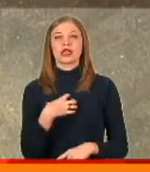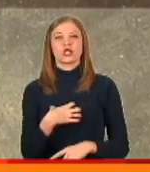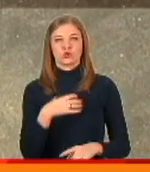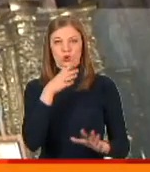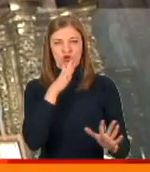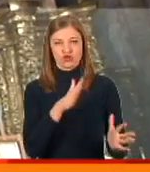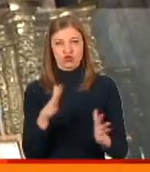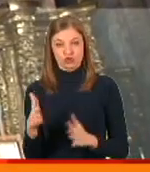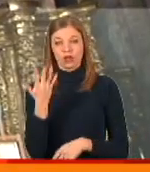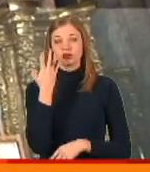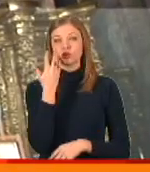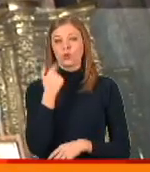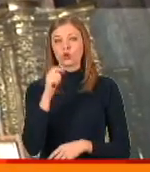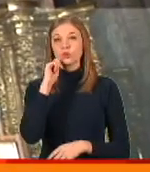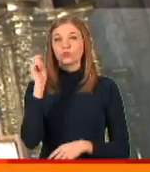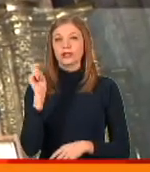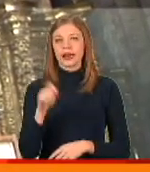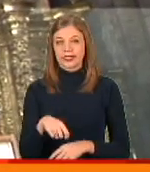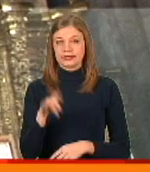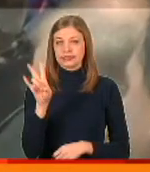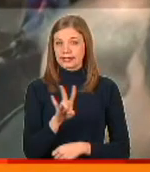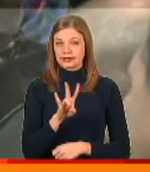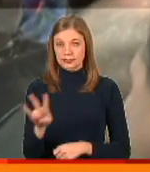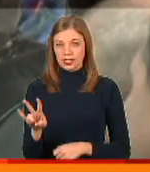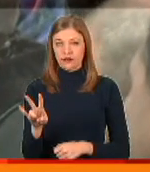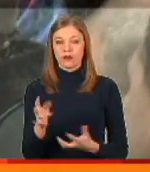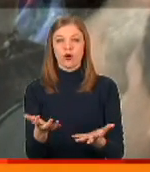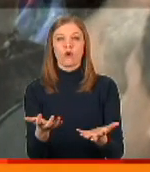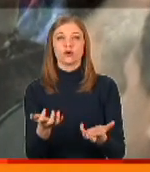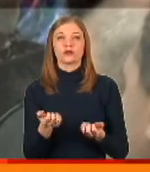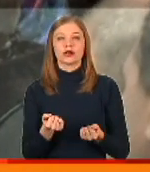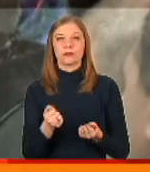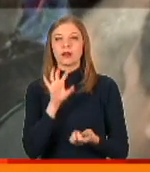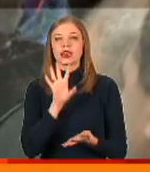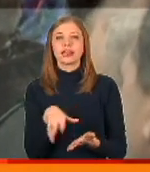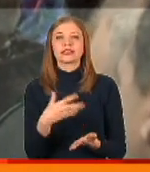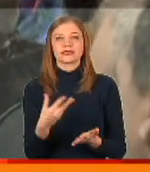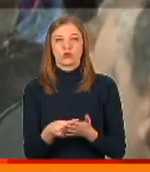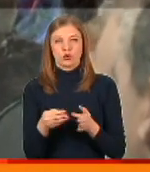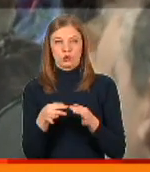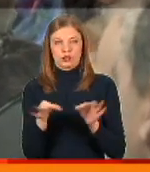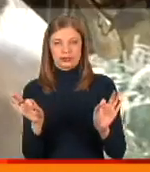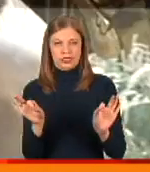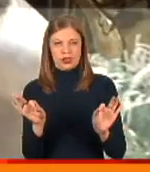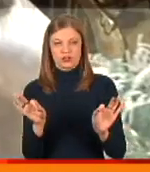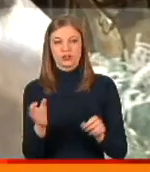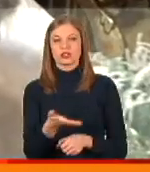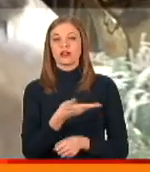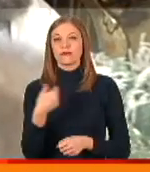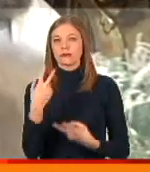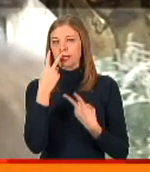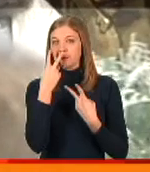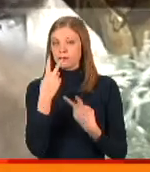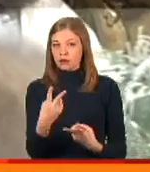час, коли Українська церква отримала свою незалежність. Ми